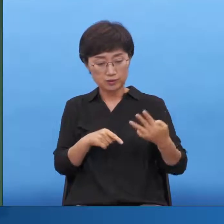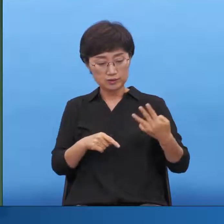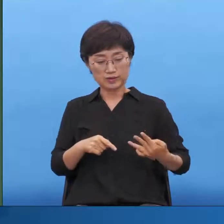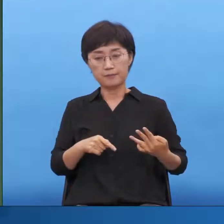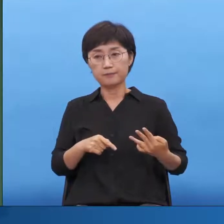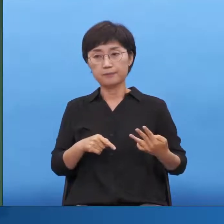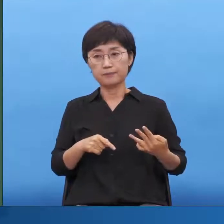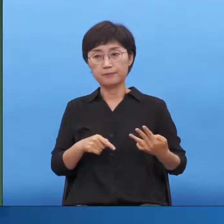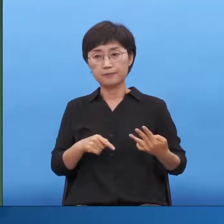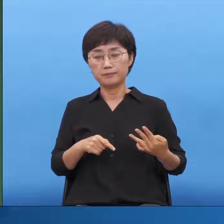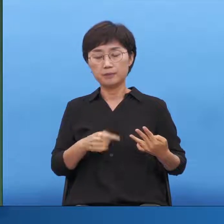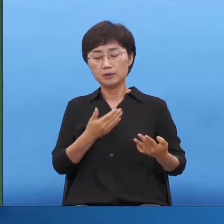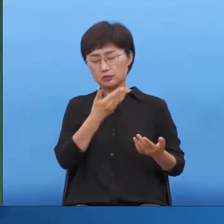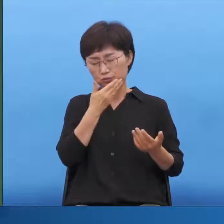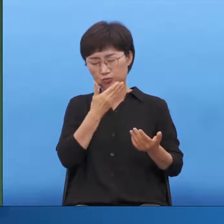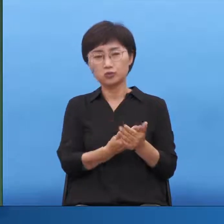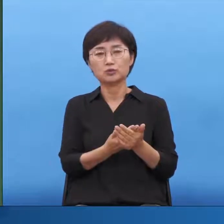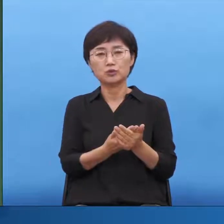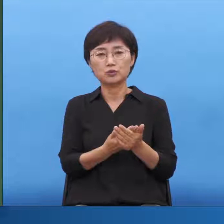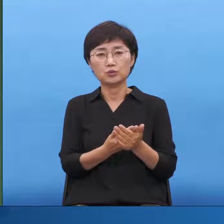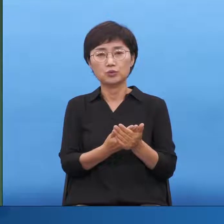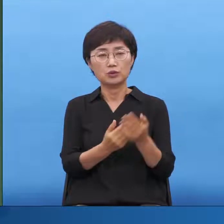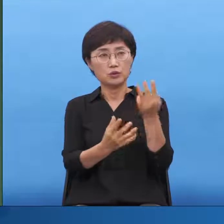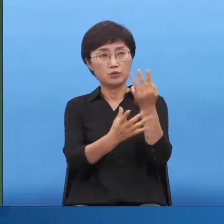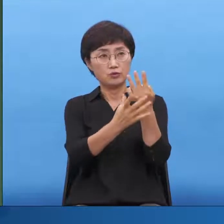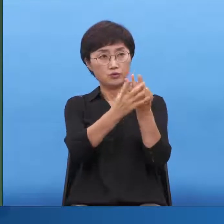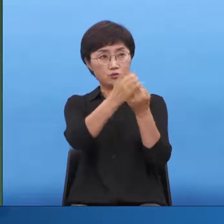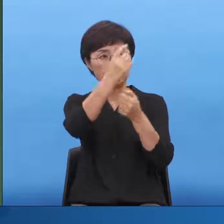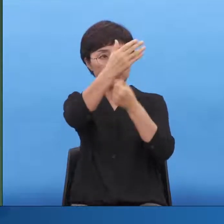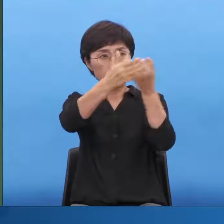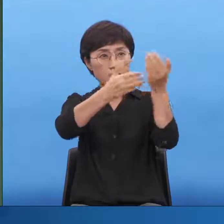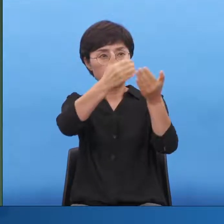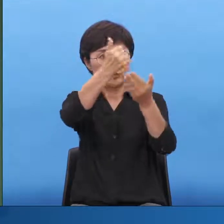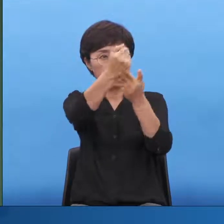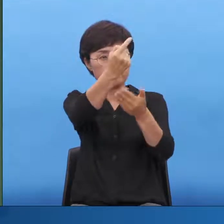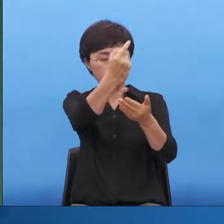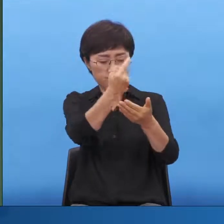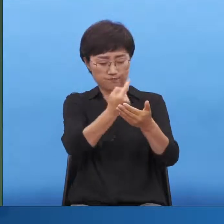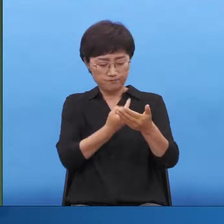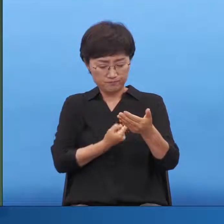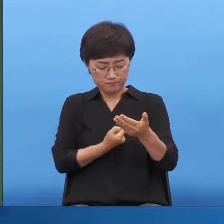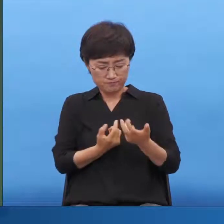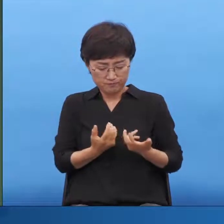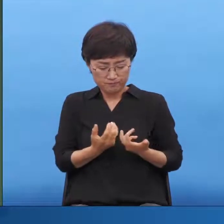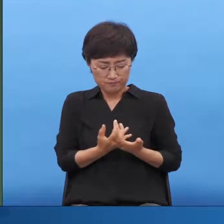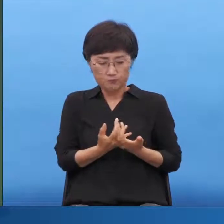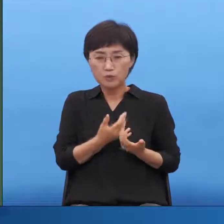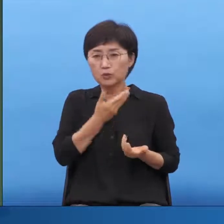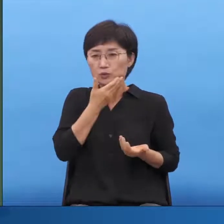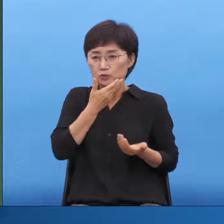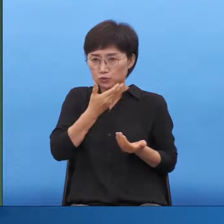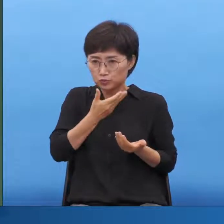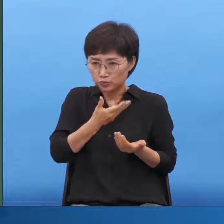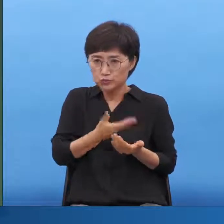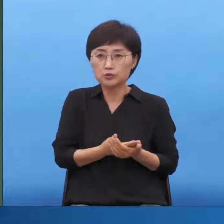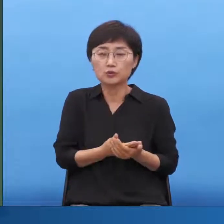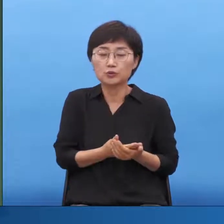跟父母还有大人们做论坛的时候，也应该论坛这个内容。 당기도 중요치 않아요. 성삼위 하나님 능력이 내게 임하는 게 중요해요.